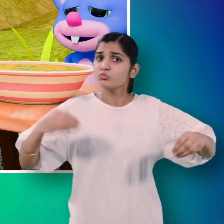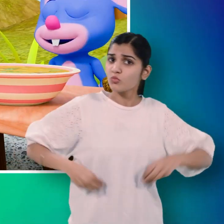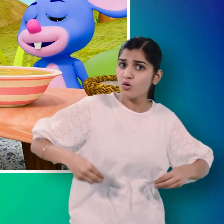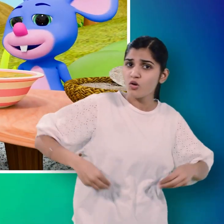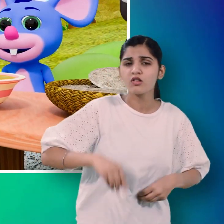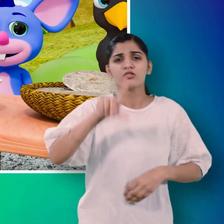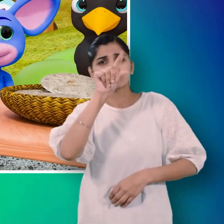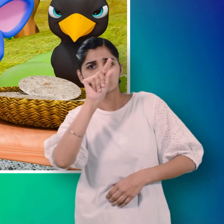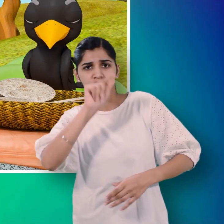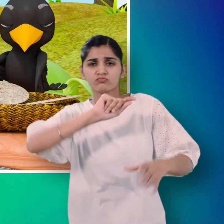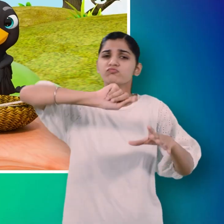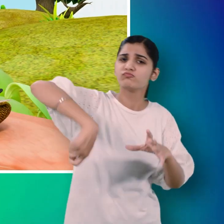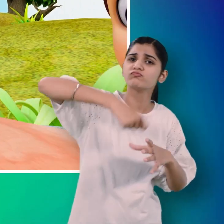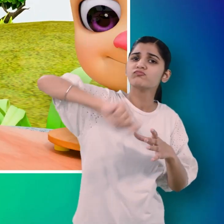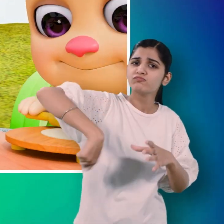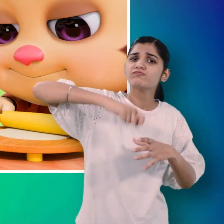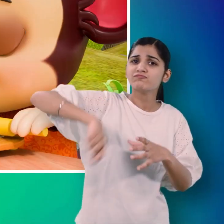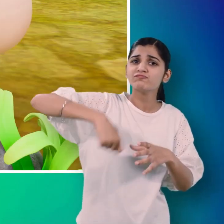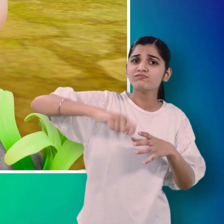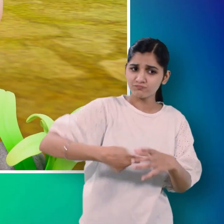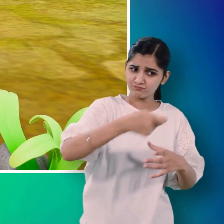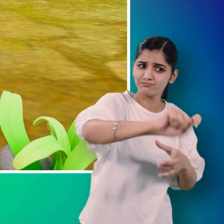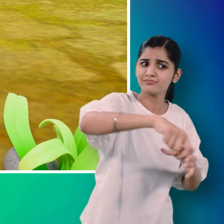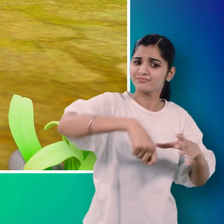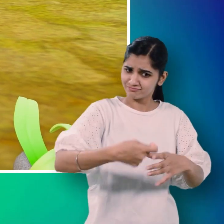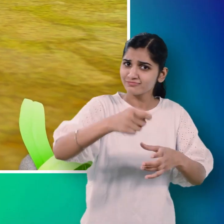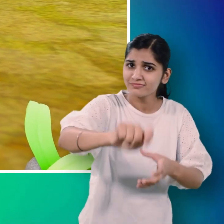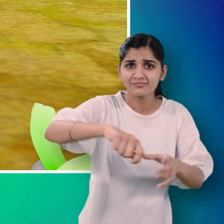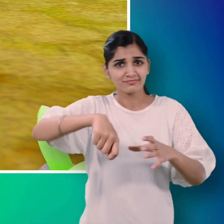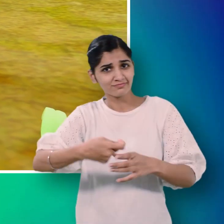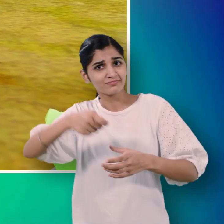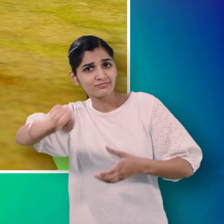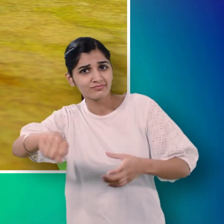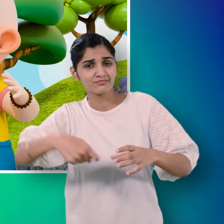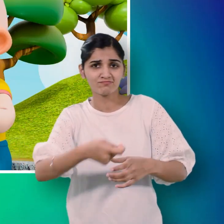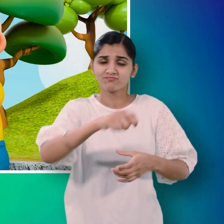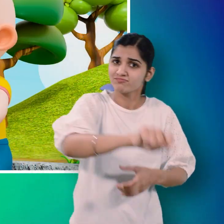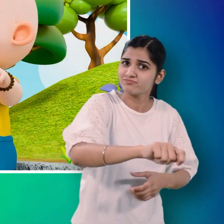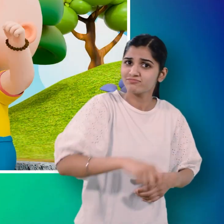भूख लगी तो चिड़िया रानी मूंग की दाल पकाएगी। दाल